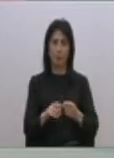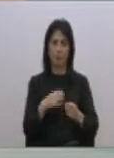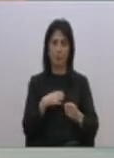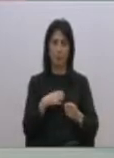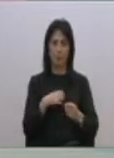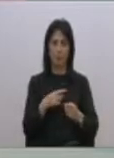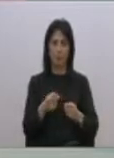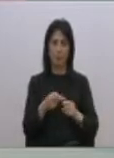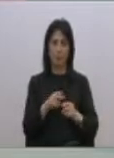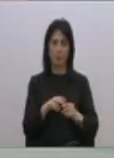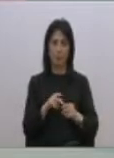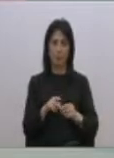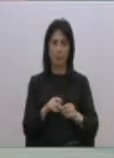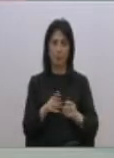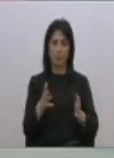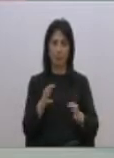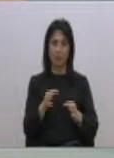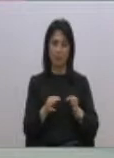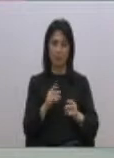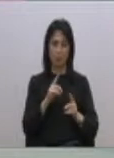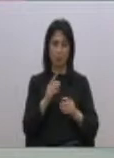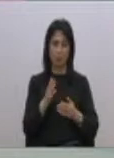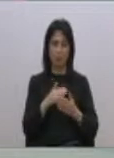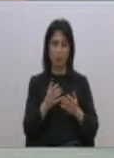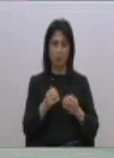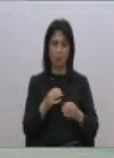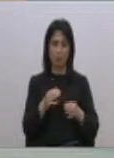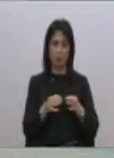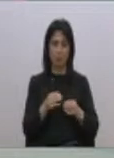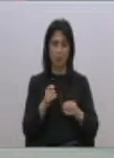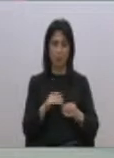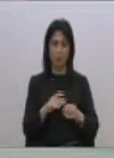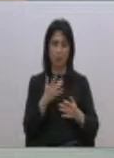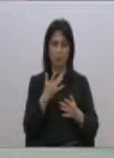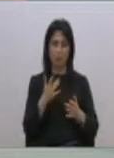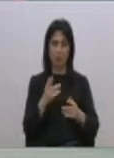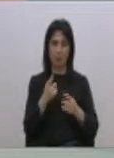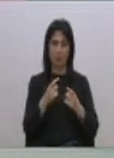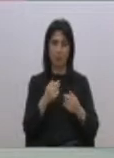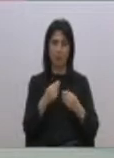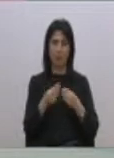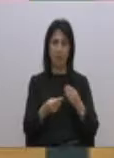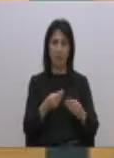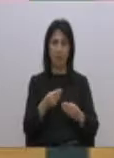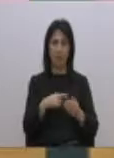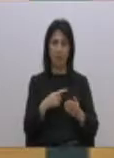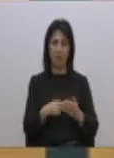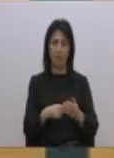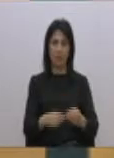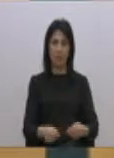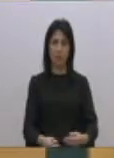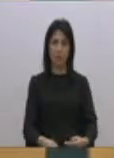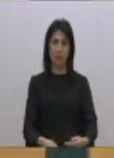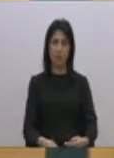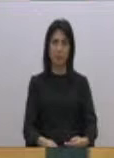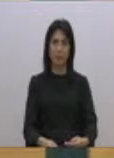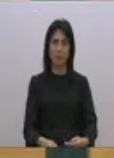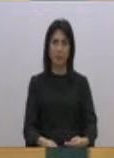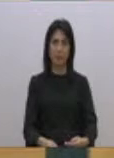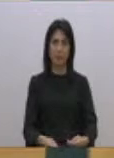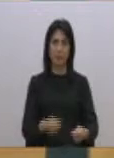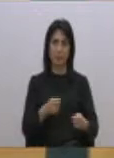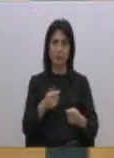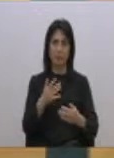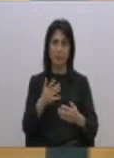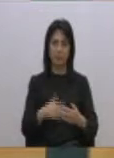zilitea taiam. Ria s-a samartos la mișe de gad, mi-a rebulit s-a samartos la acte, bisa gerul informații s-a ridicat, s-a mis s-a pitrs, da? E s-a pitrs, trebuie acta regul